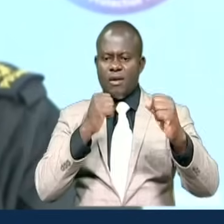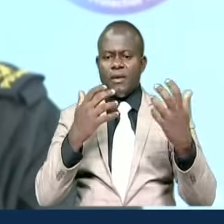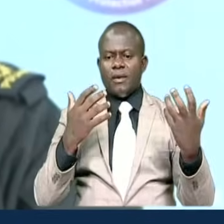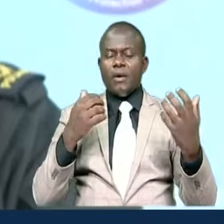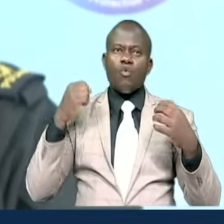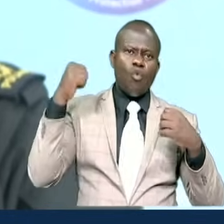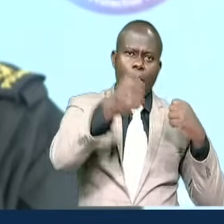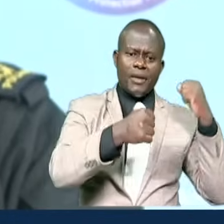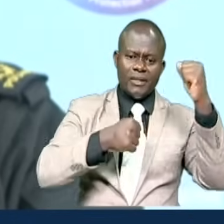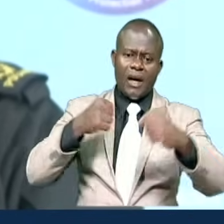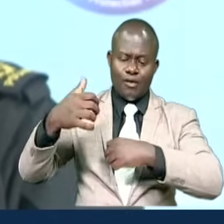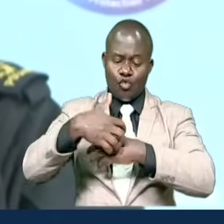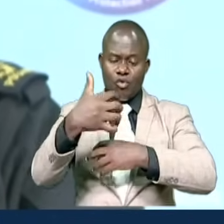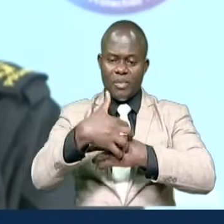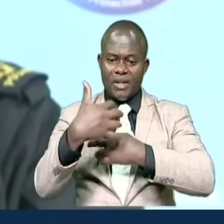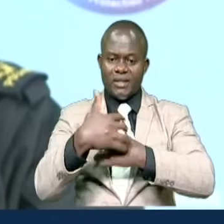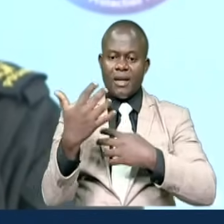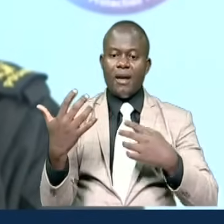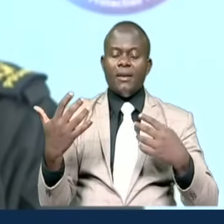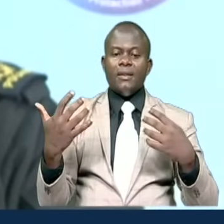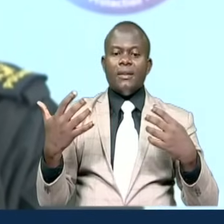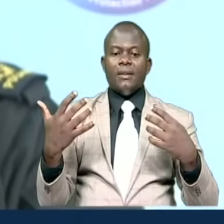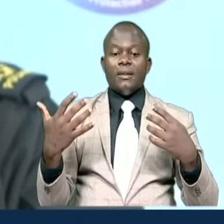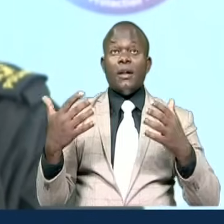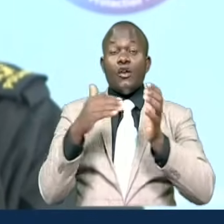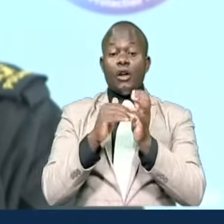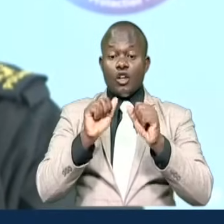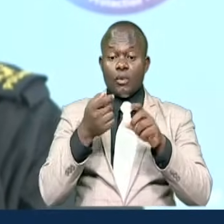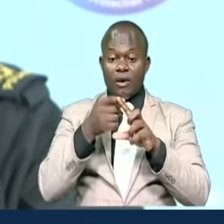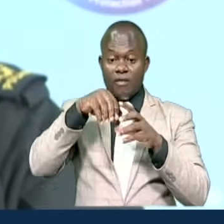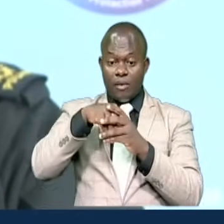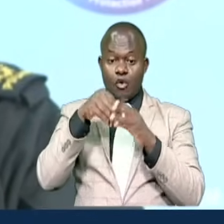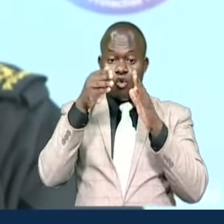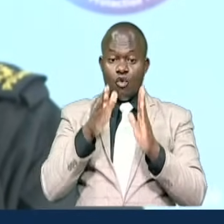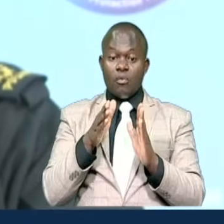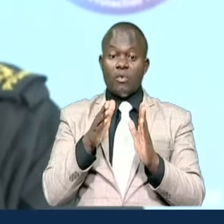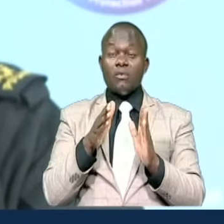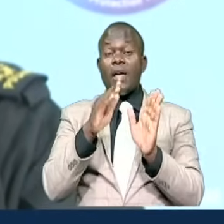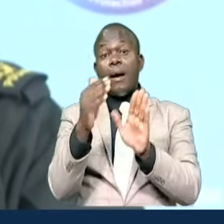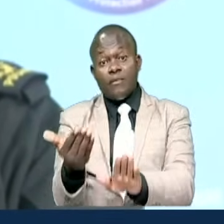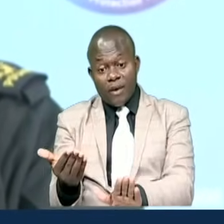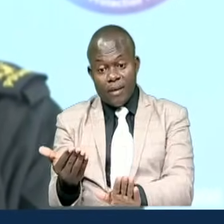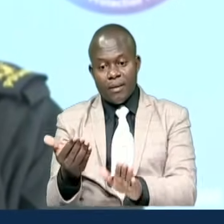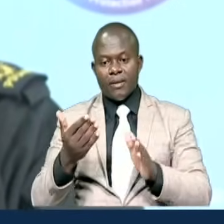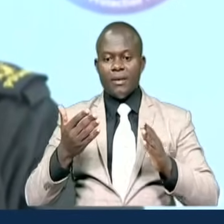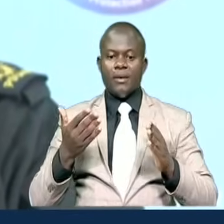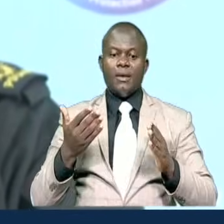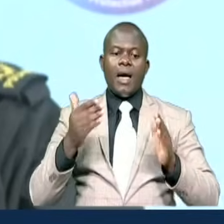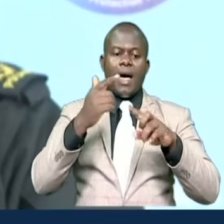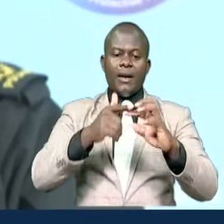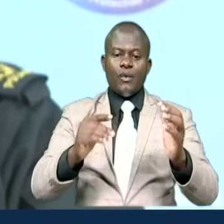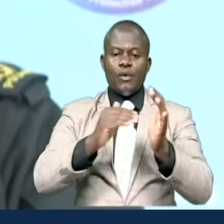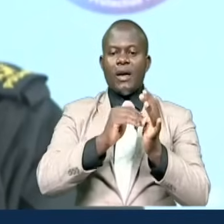no gukomeretsa, yenda hakaba havamo no kuba umuntu yahata ubuzima, yahasiga ubuzima. Ariko harimo